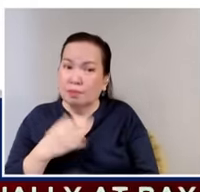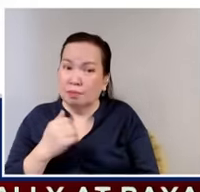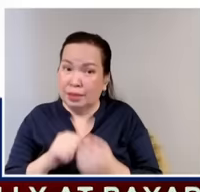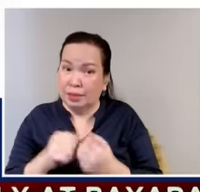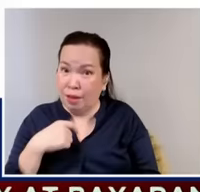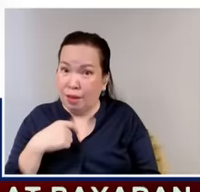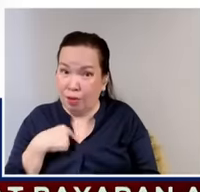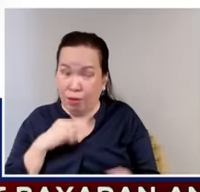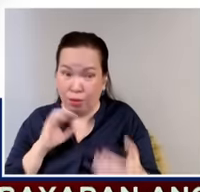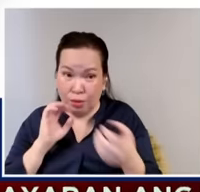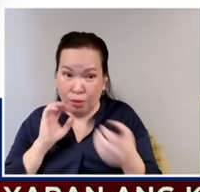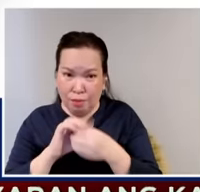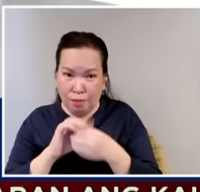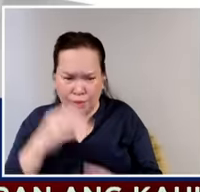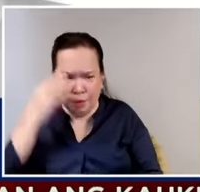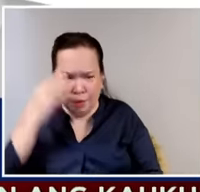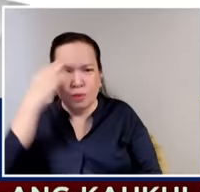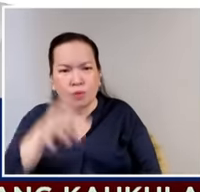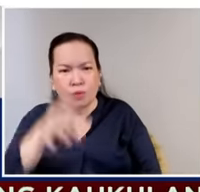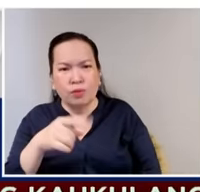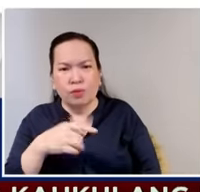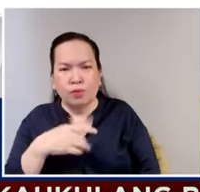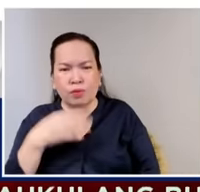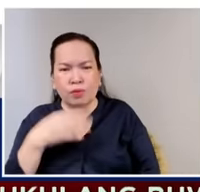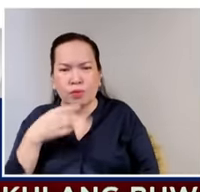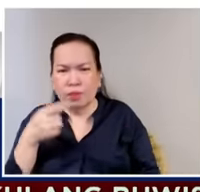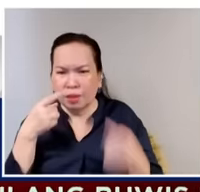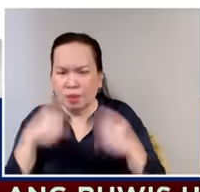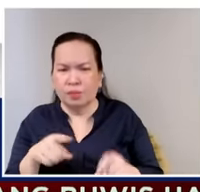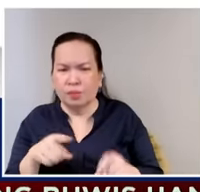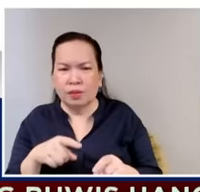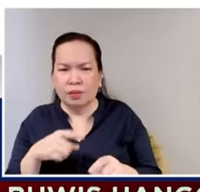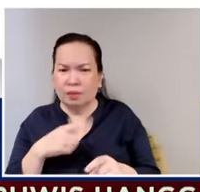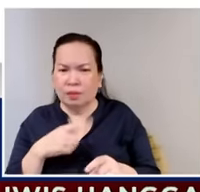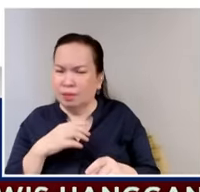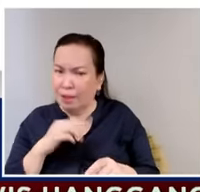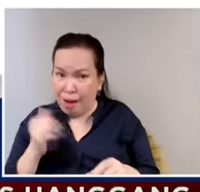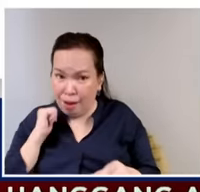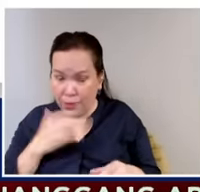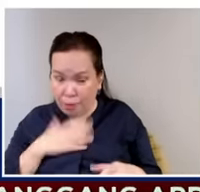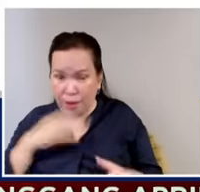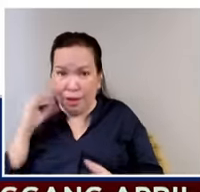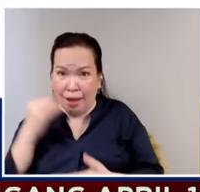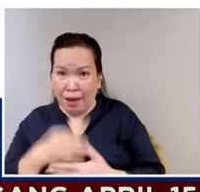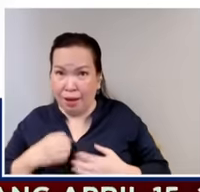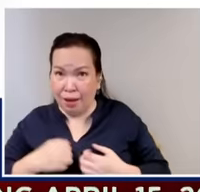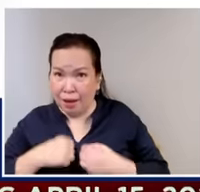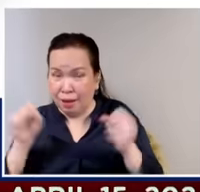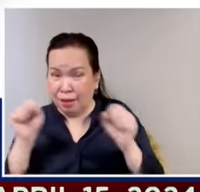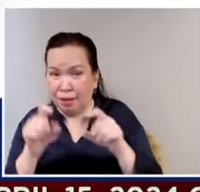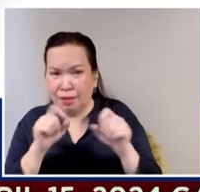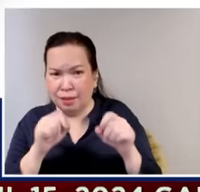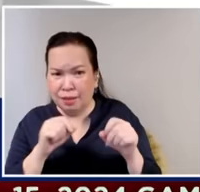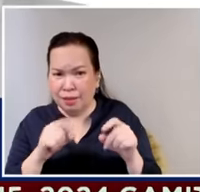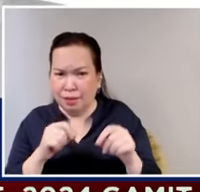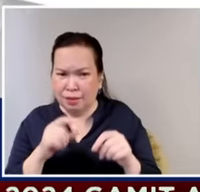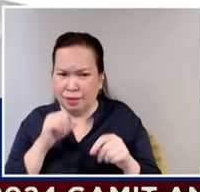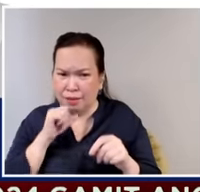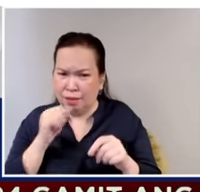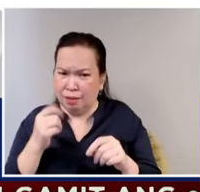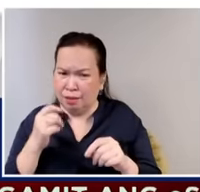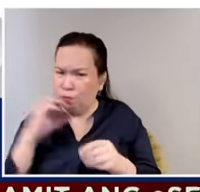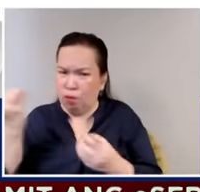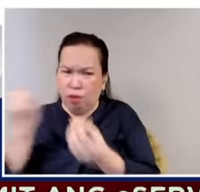ako kahit wala naman po kong alam. Di ko po gugustoy na ganun mangyayari sa anak ko kasi hindi naman po kami ganyan ng nanay ko